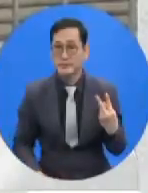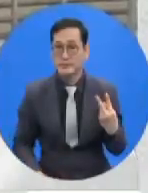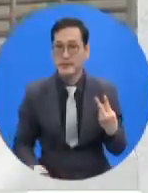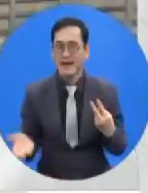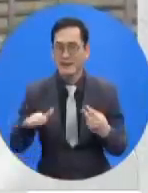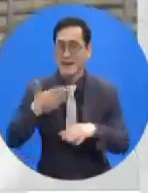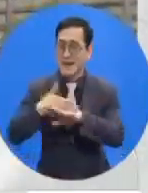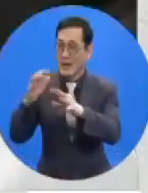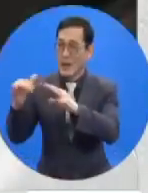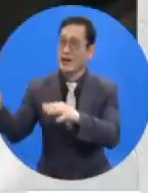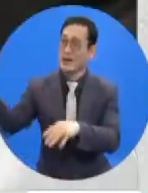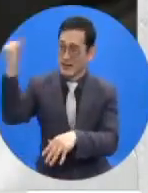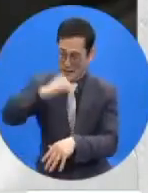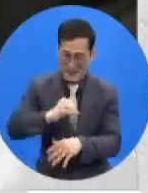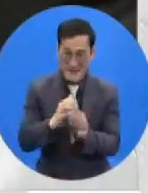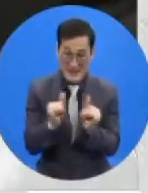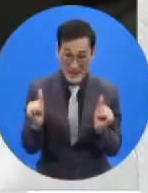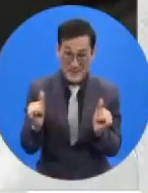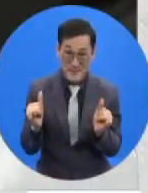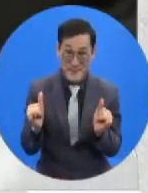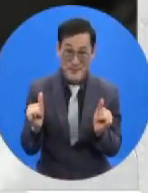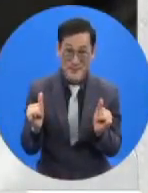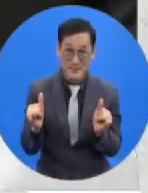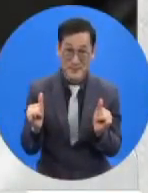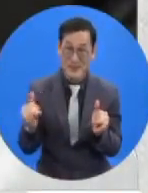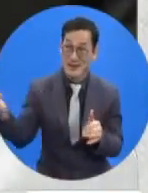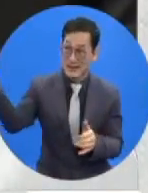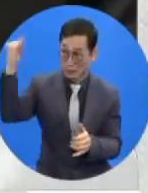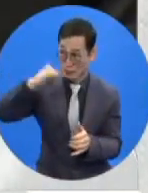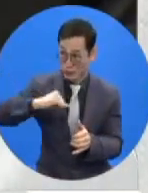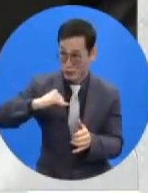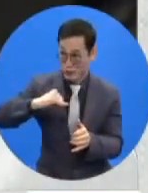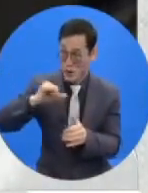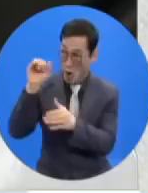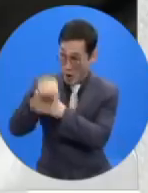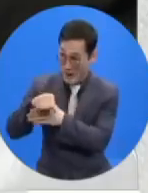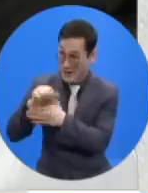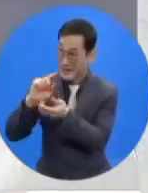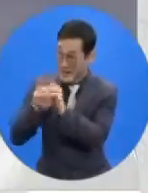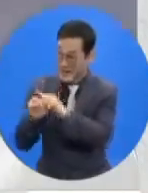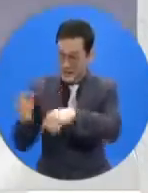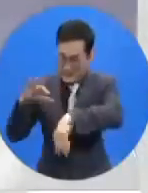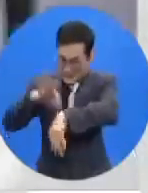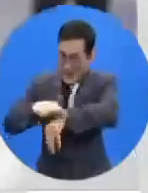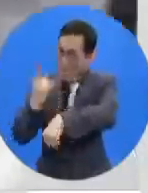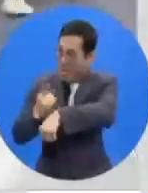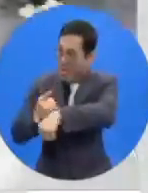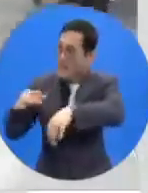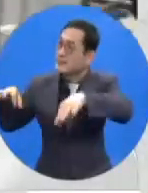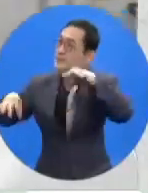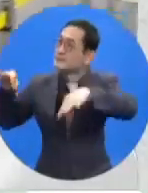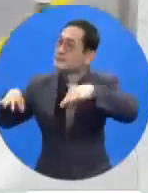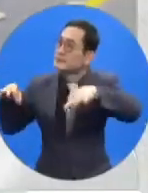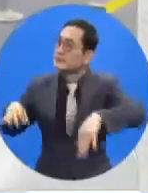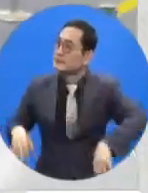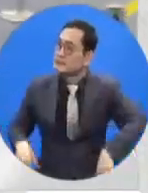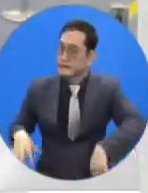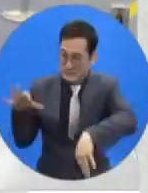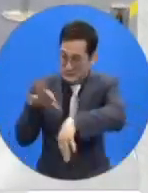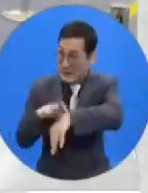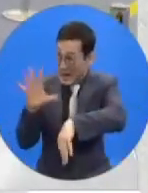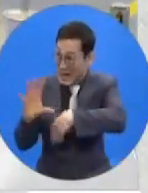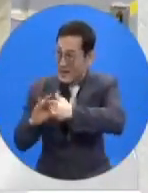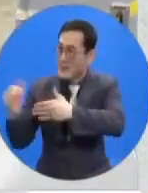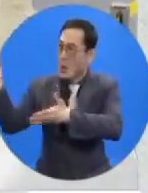입국자에 한해서는 입국의 조건으로 해서 전자팔찌 착용을 시행하는 것도 괜찮다라고